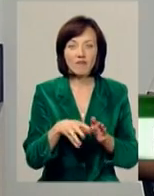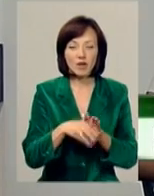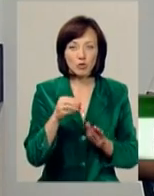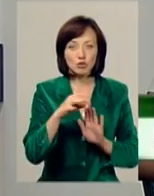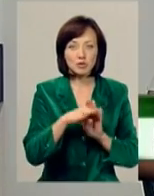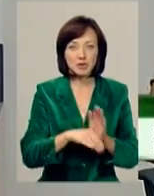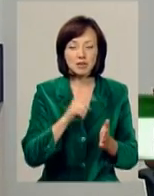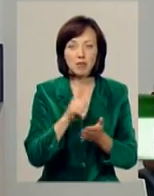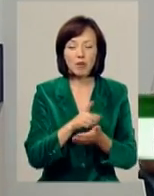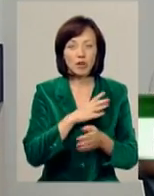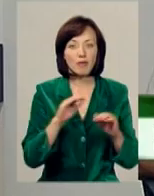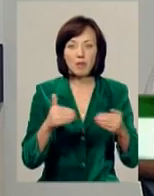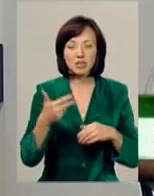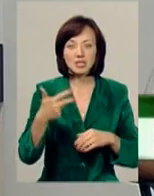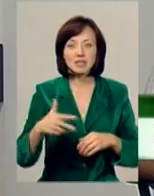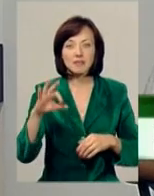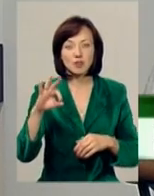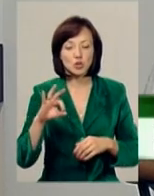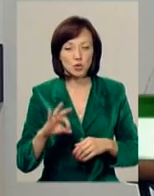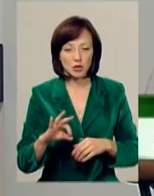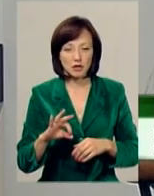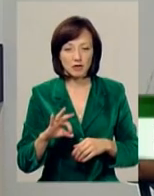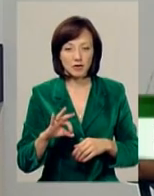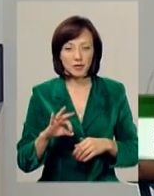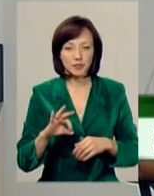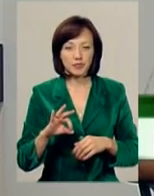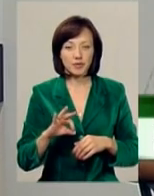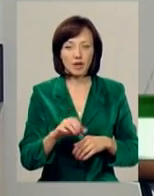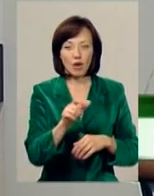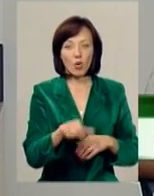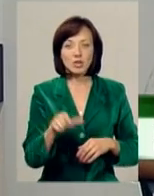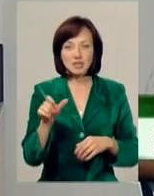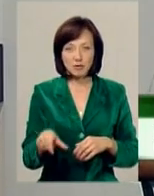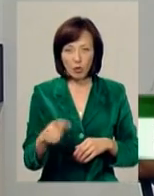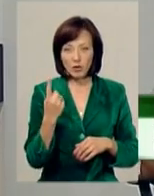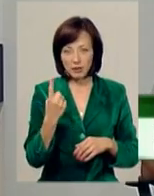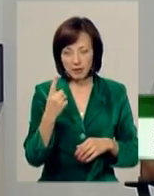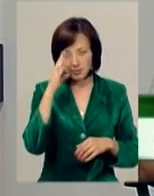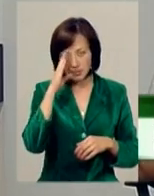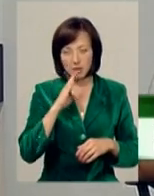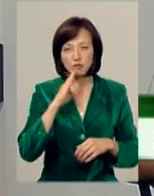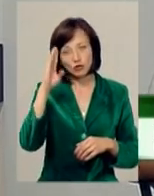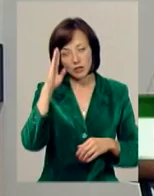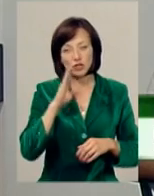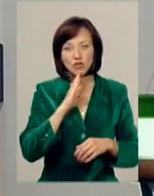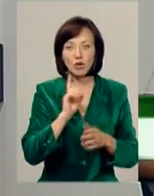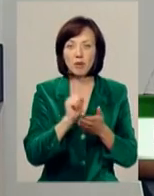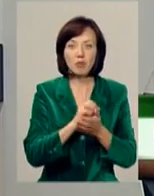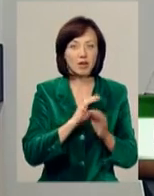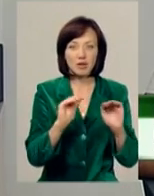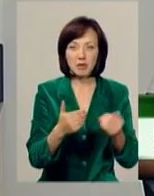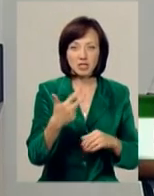списку має бути не менше 30% осіб однієї статі наприклад що чоловіків і жінок має бути не